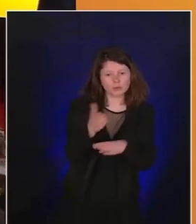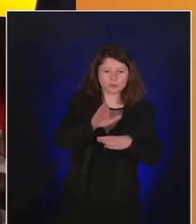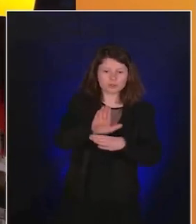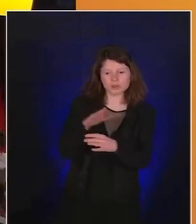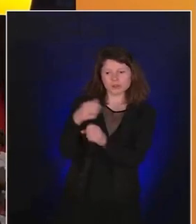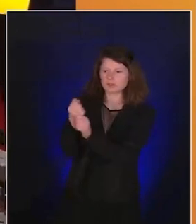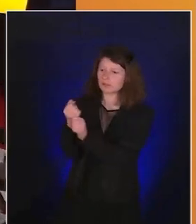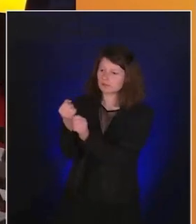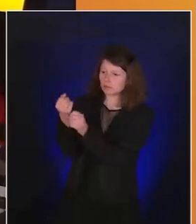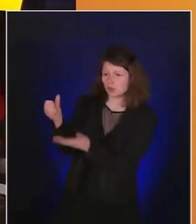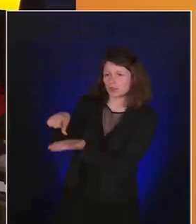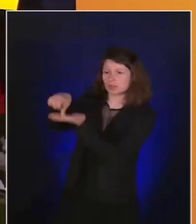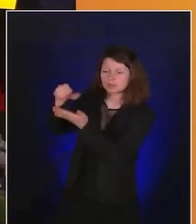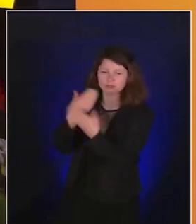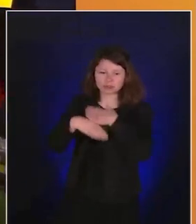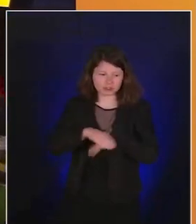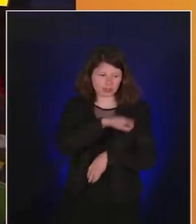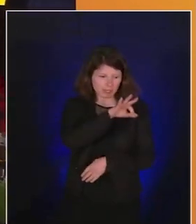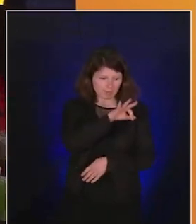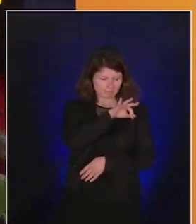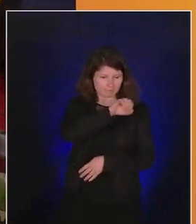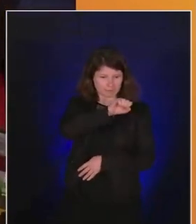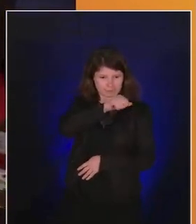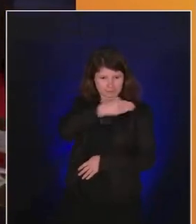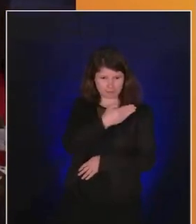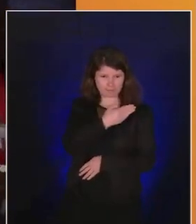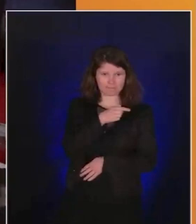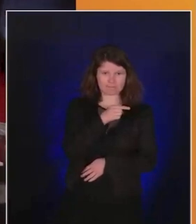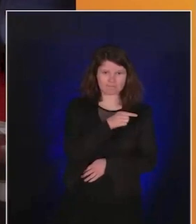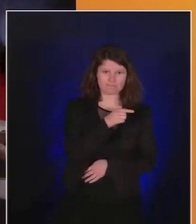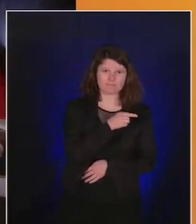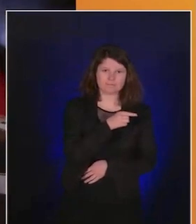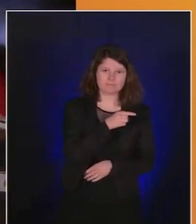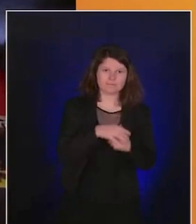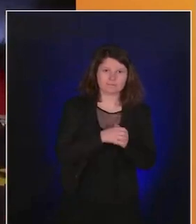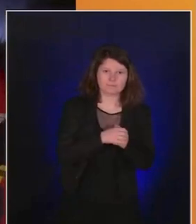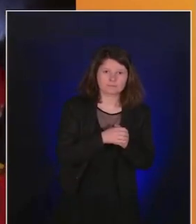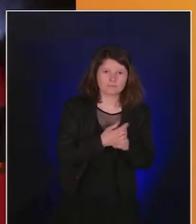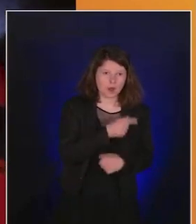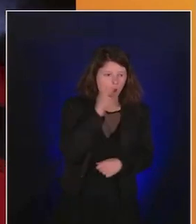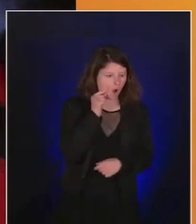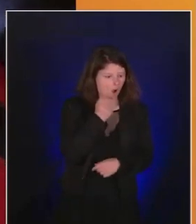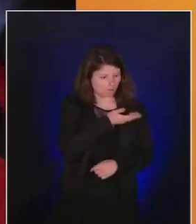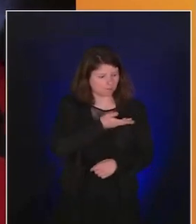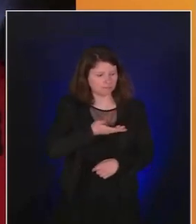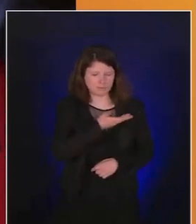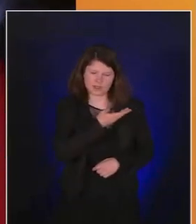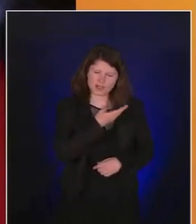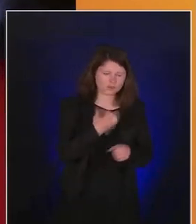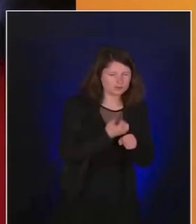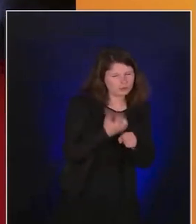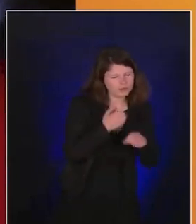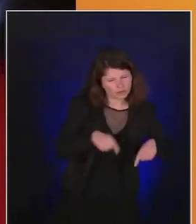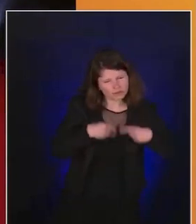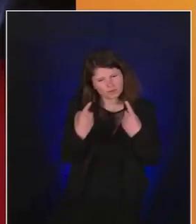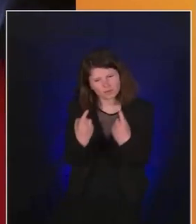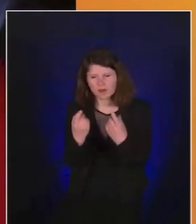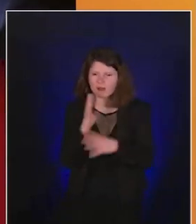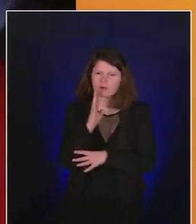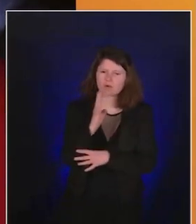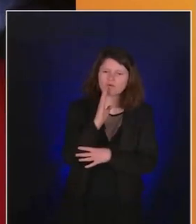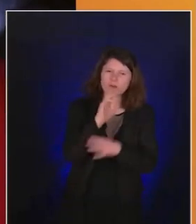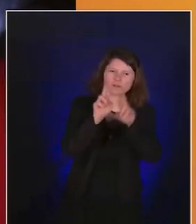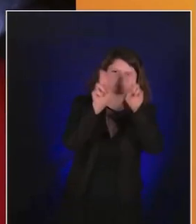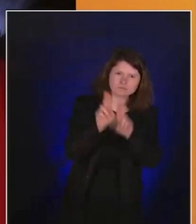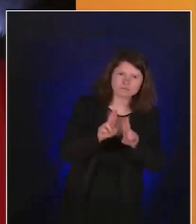FSM. Ces hommes se rendent chaque année à la conférence internationale de l'Organisation internationale du